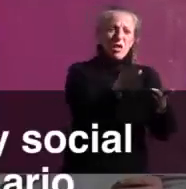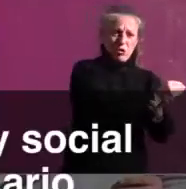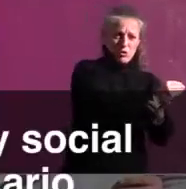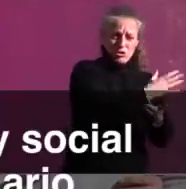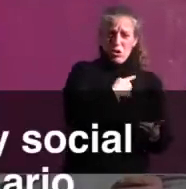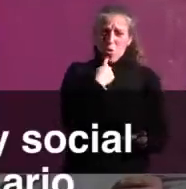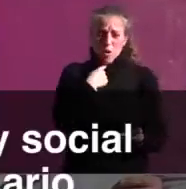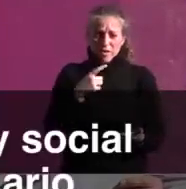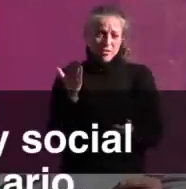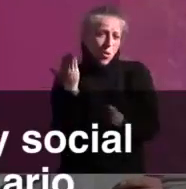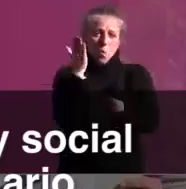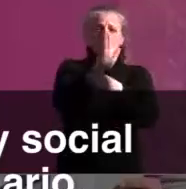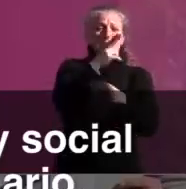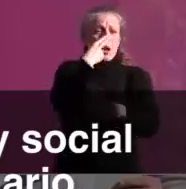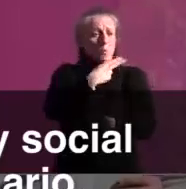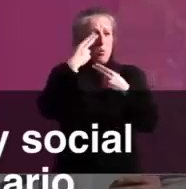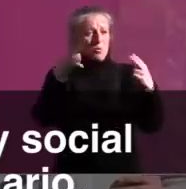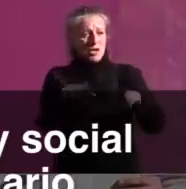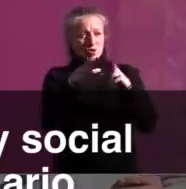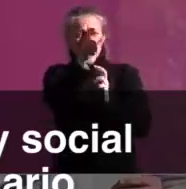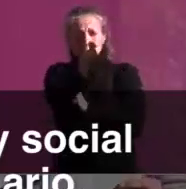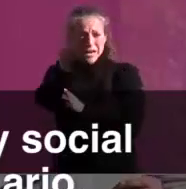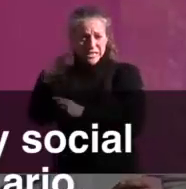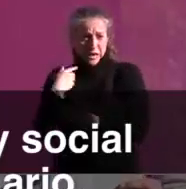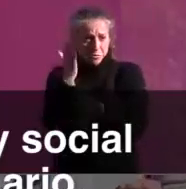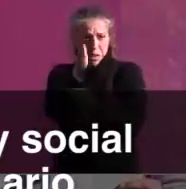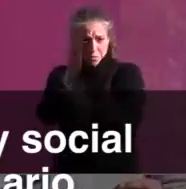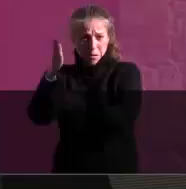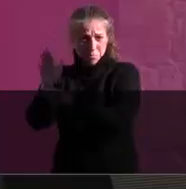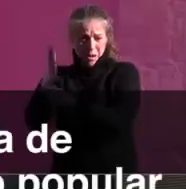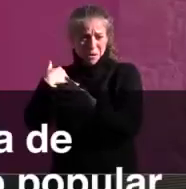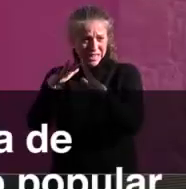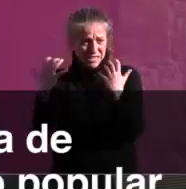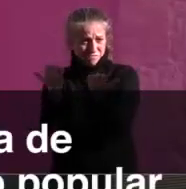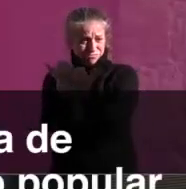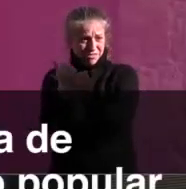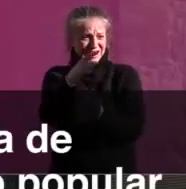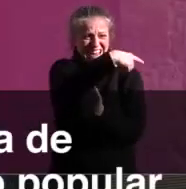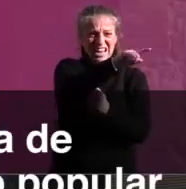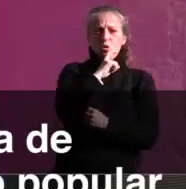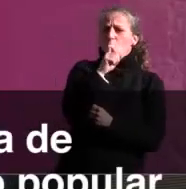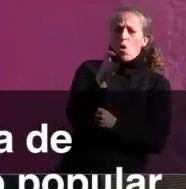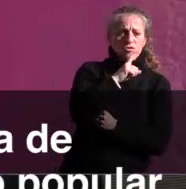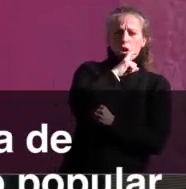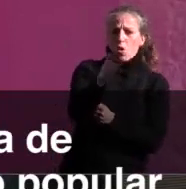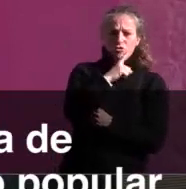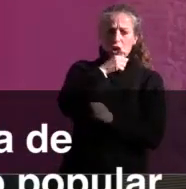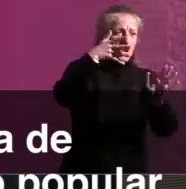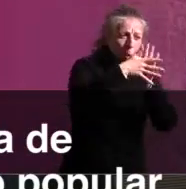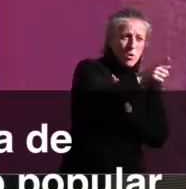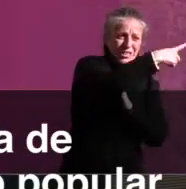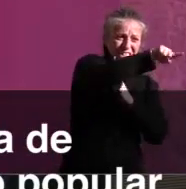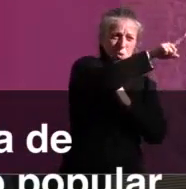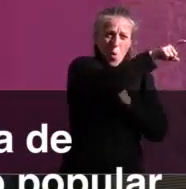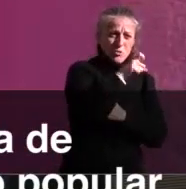les propostes de política pública social per la gent que s'estan portant al plenari, perquè la seva única obsessió és votar en contra